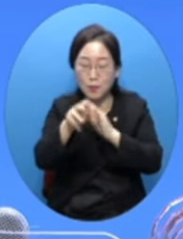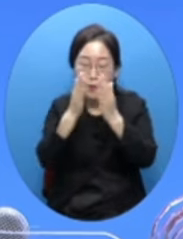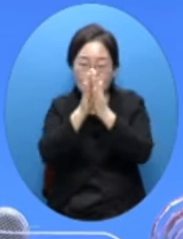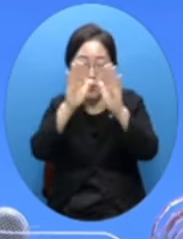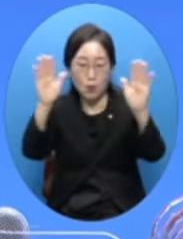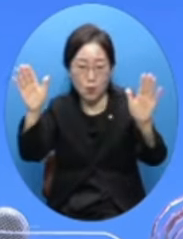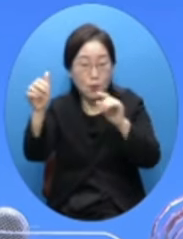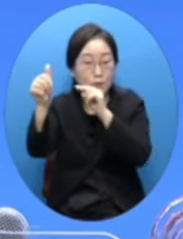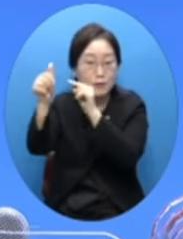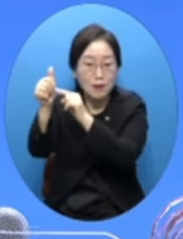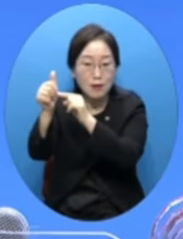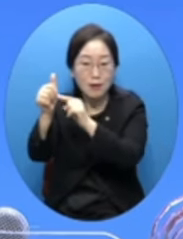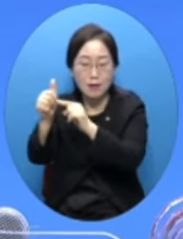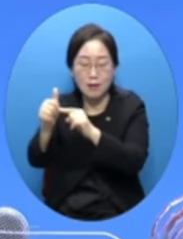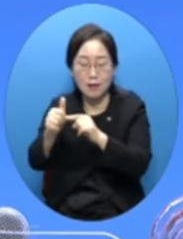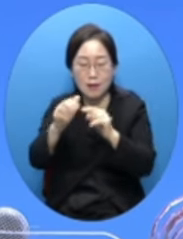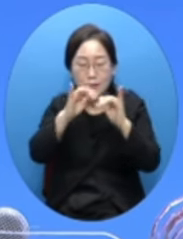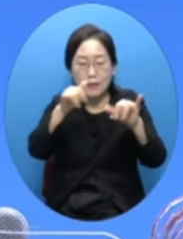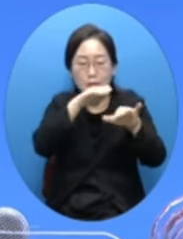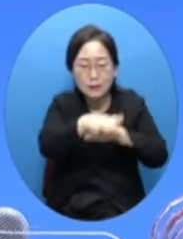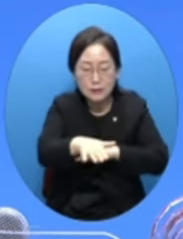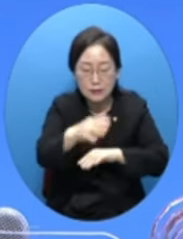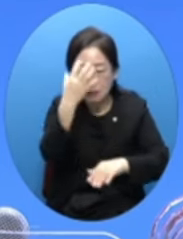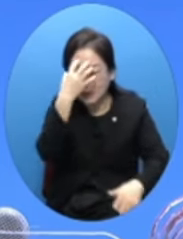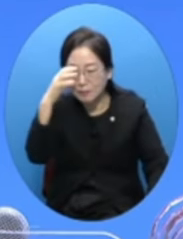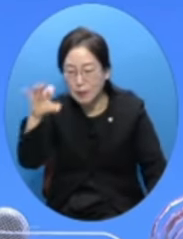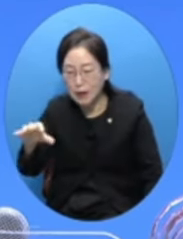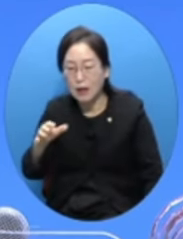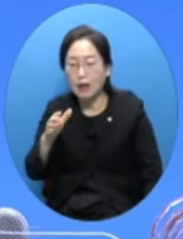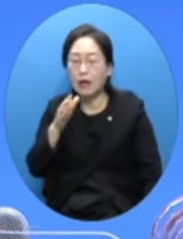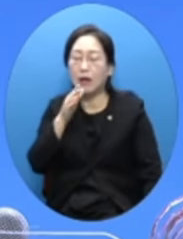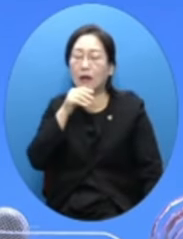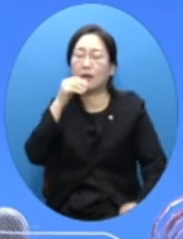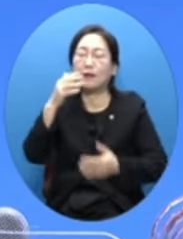벗고 하나님의 은혜를 체험한 귀한